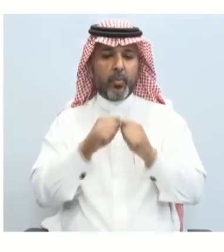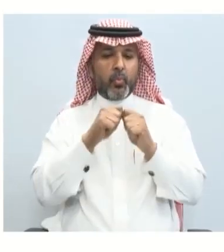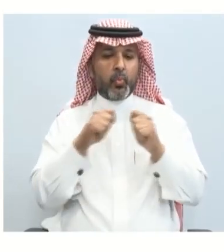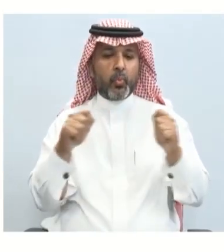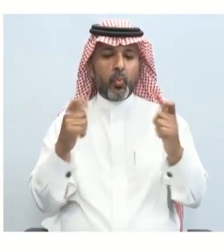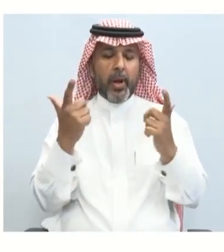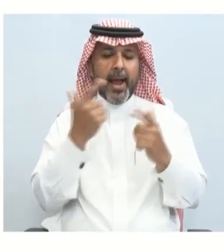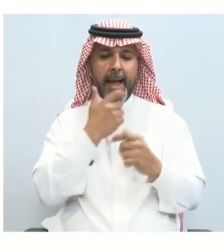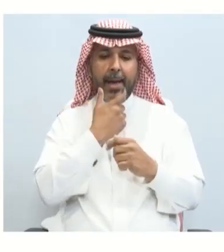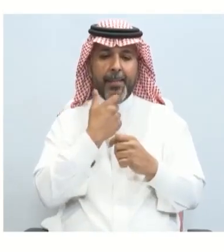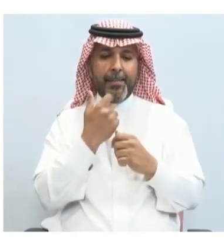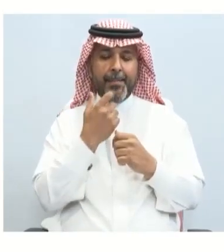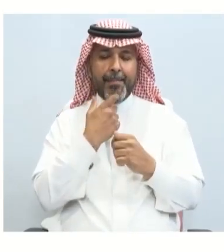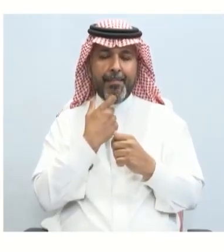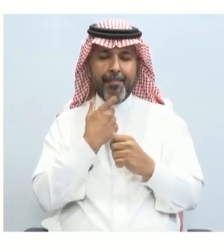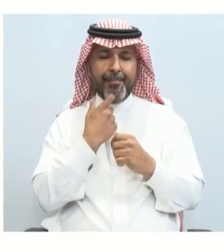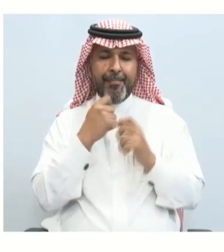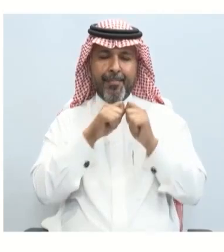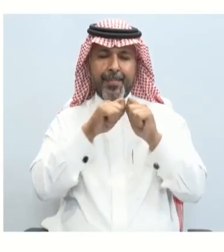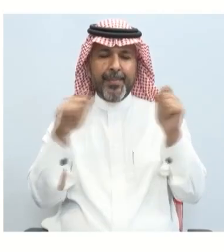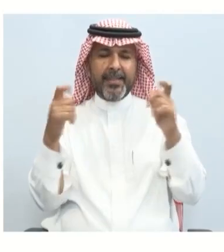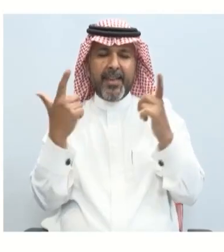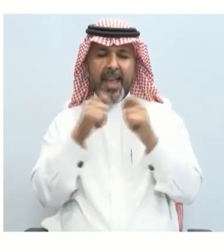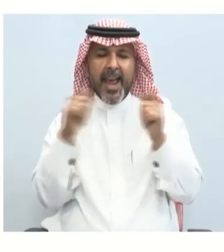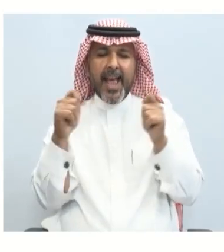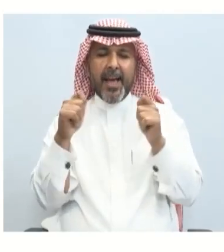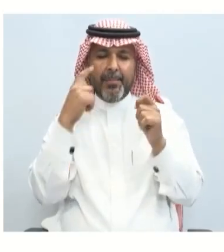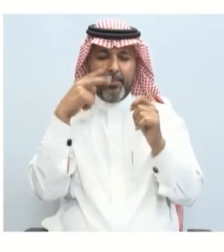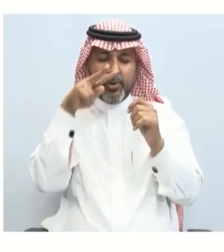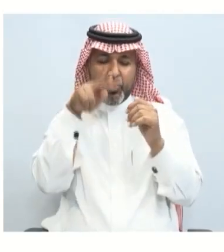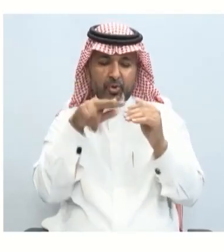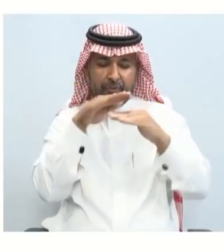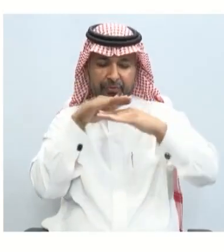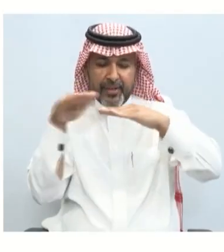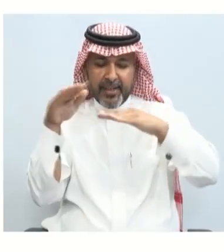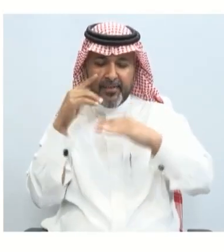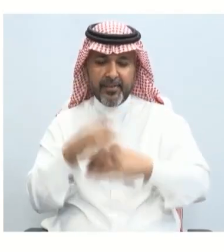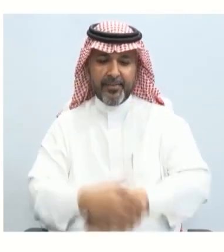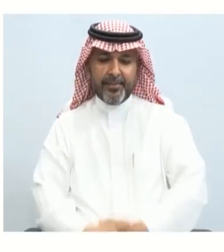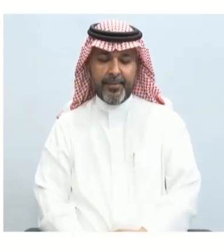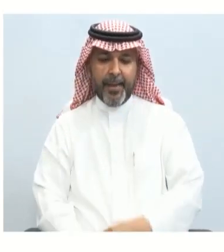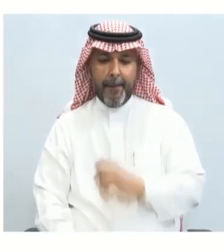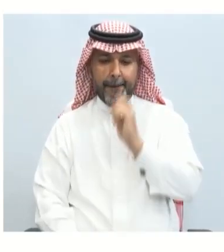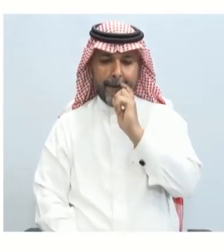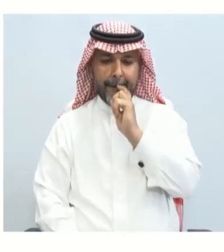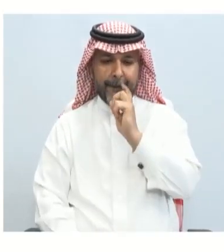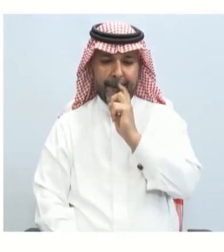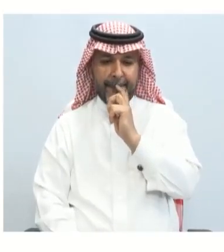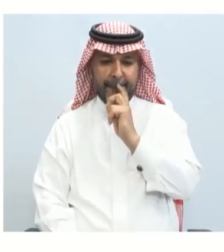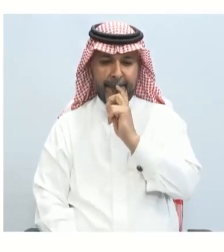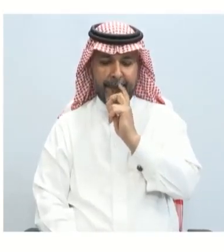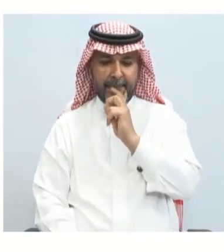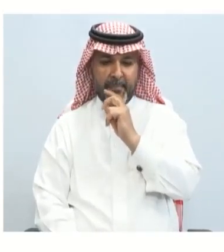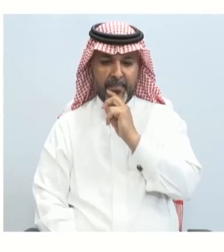النمط يعني زي الكاس مثلا او السطل مثلا يعني يكون بهذا الشكل فبالتالي نلاحظ ان النمط